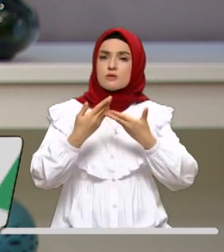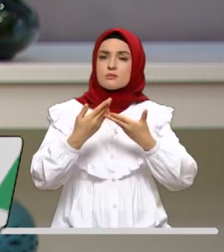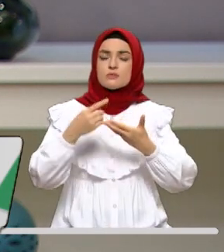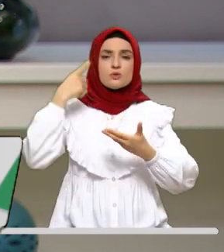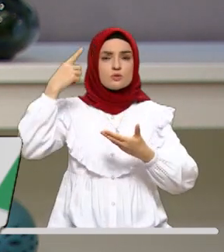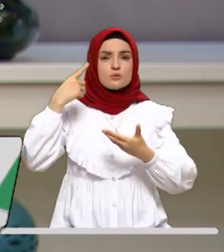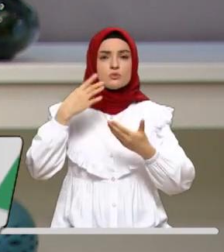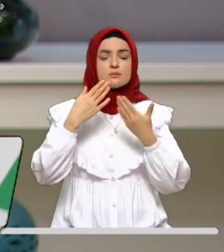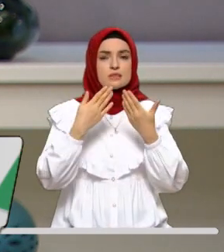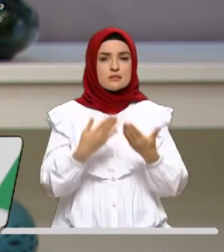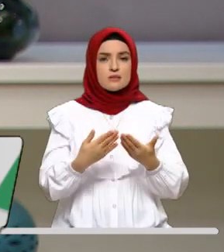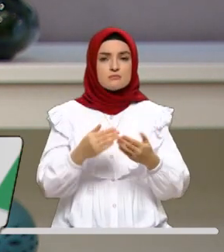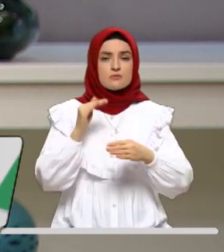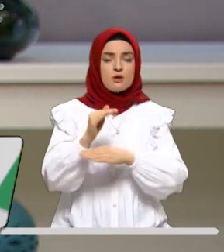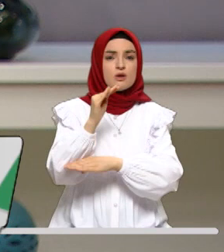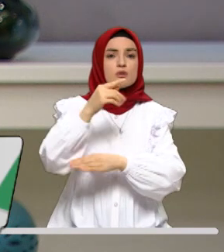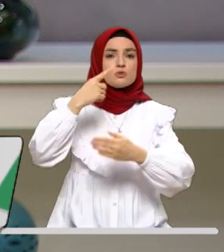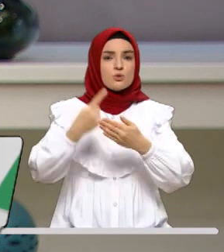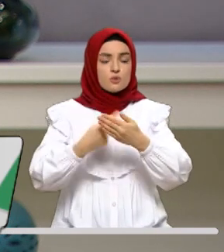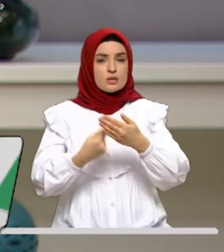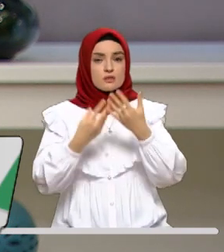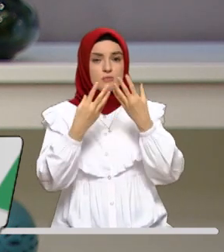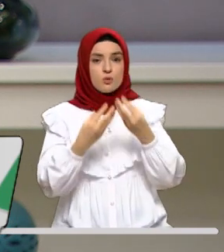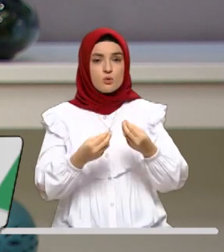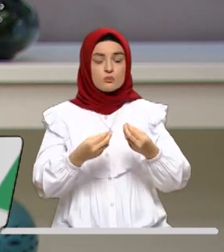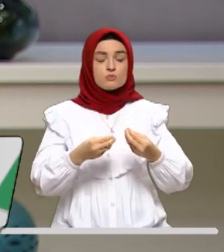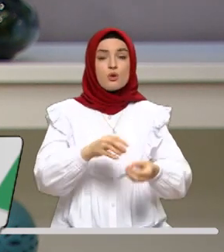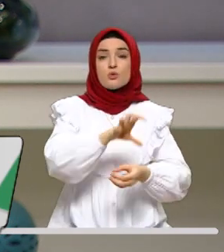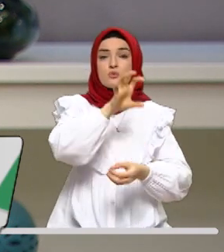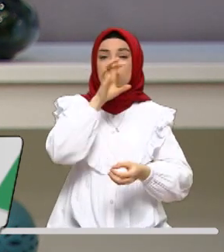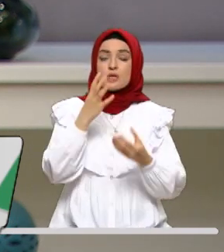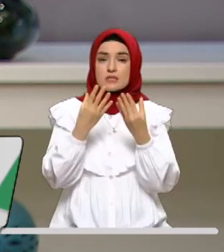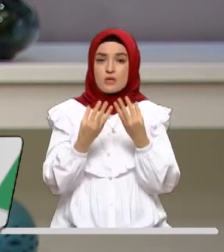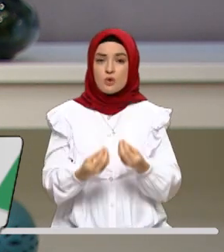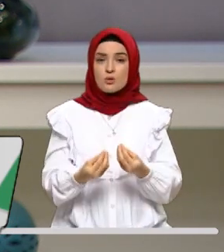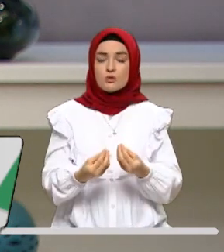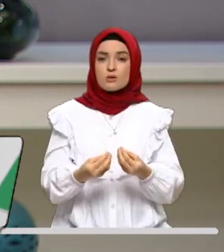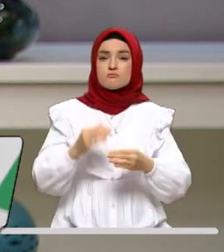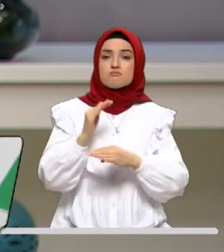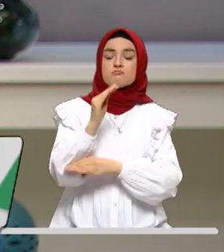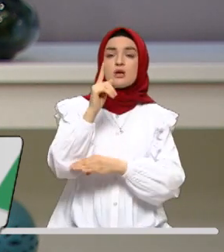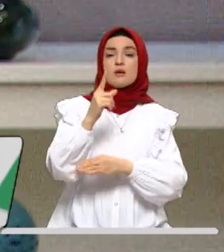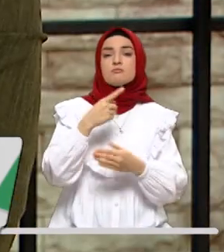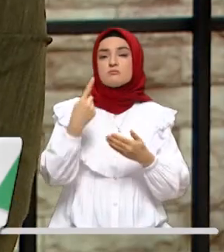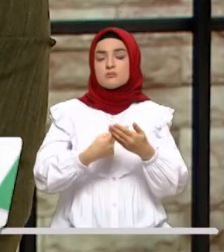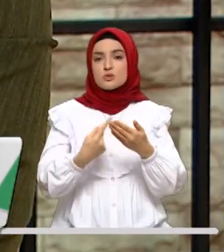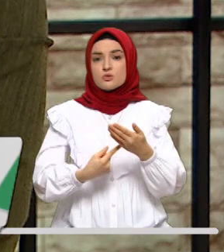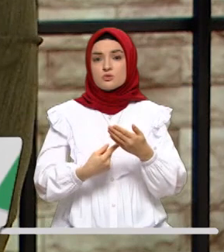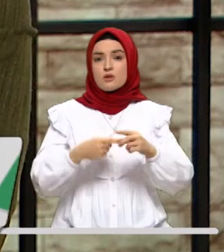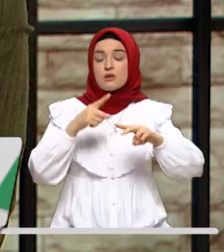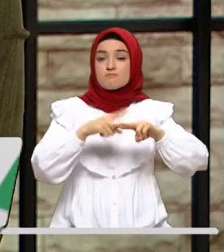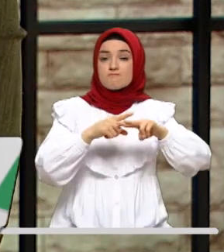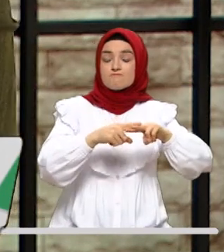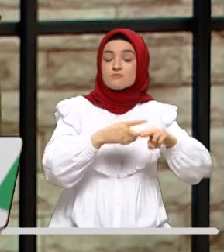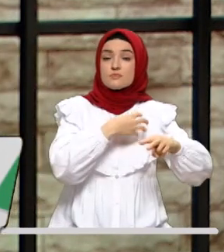gerçekten hayatında Kur'an-ı Kerim'in yansımasını ve sünnetin ayak izlerini her şekilde yaşayan bir Kur'an. Evet, hani Ayşe annemize sordular